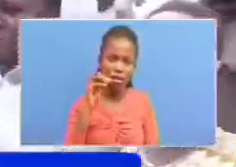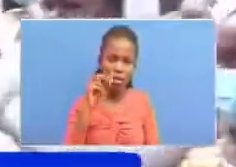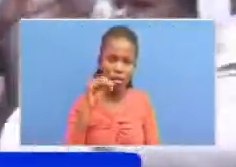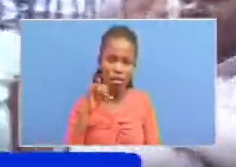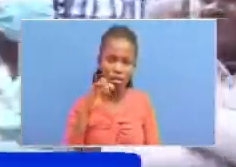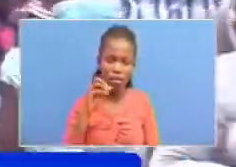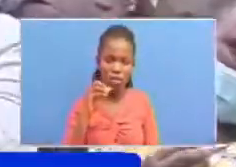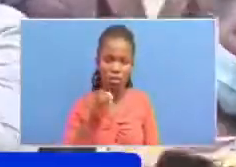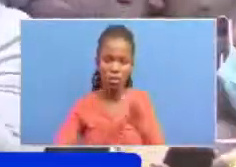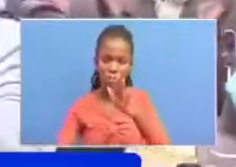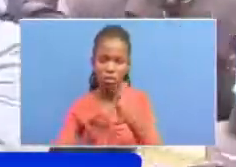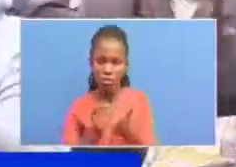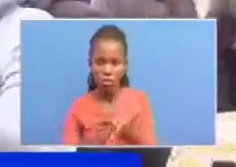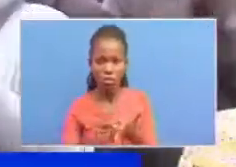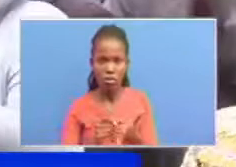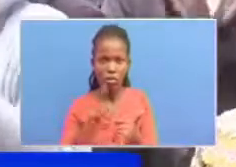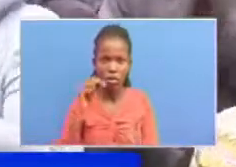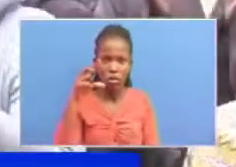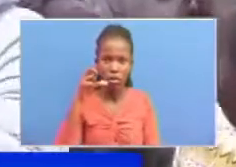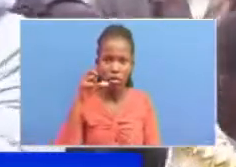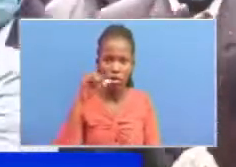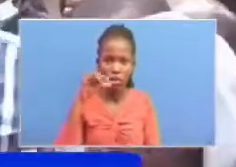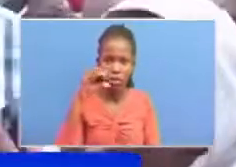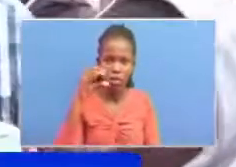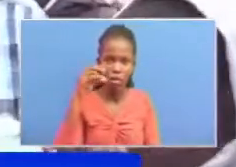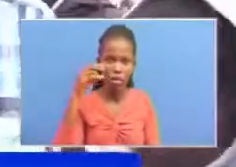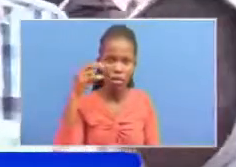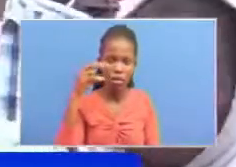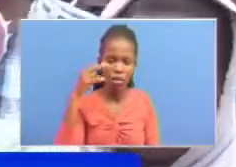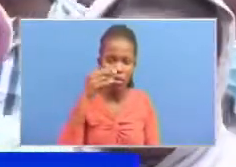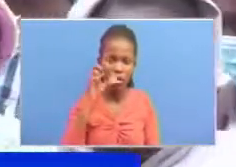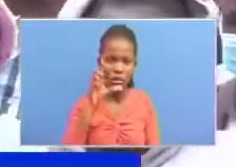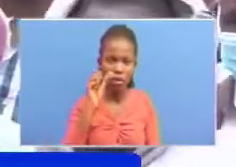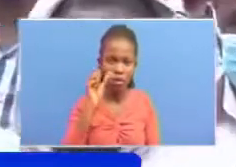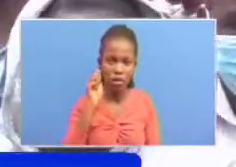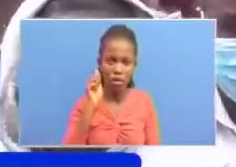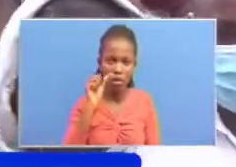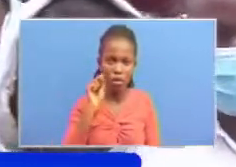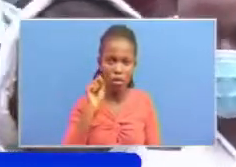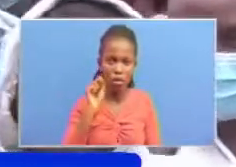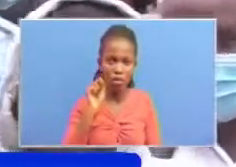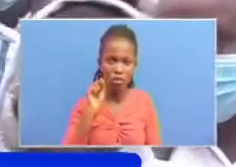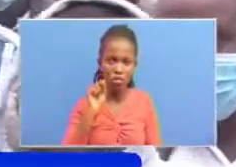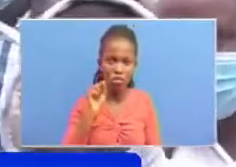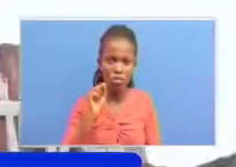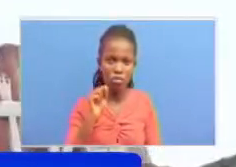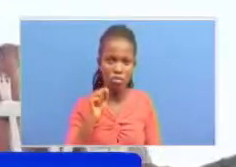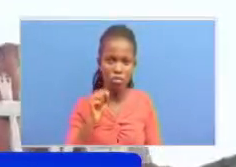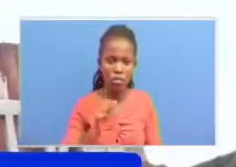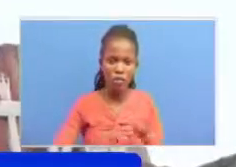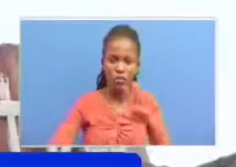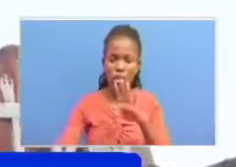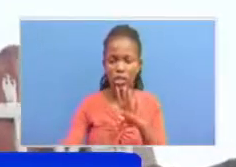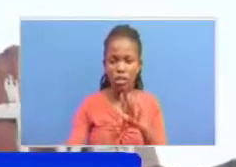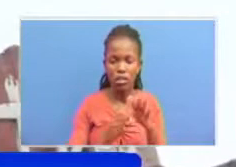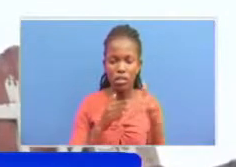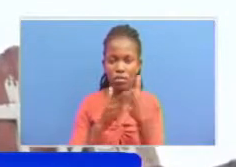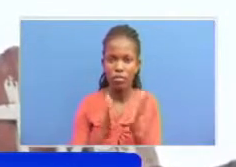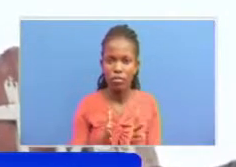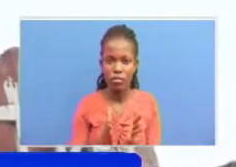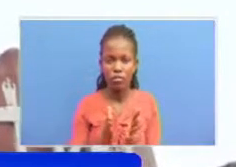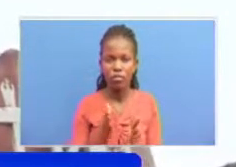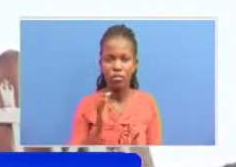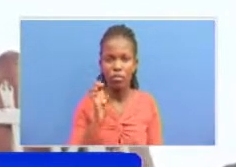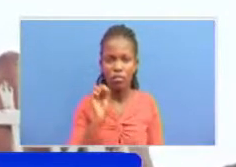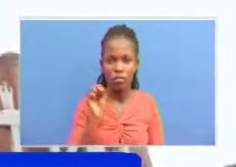mwandiki Nicholas Mutisia na kietha ndasa kuwata munini wa mwene kivila na kiesta singi